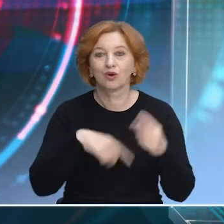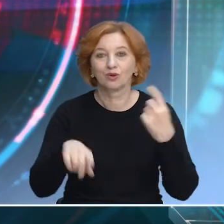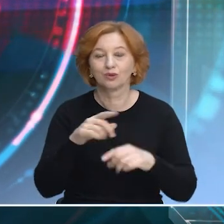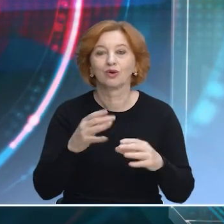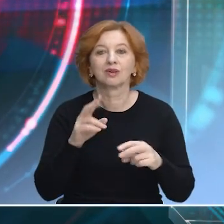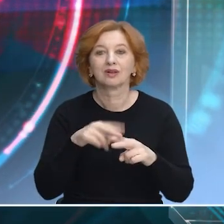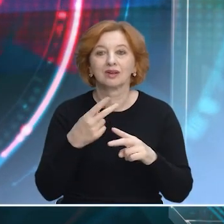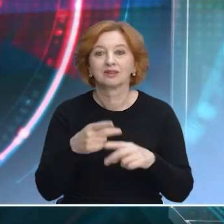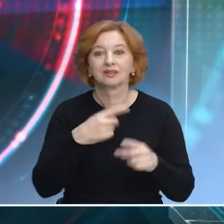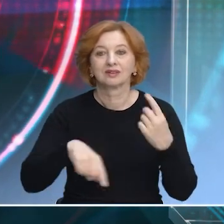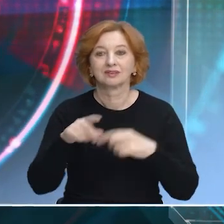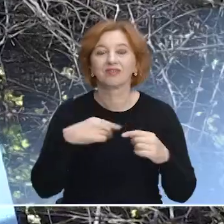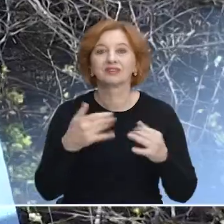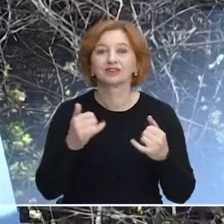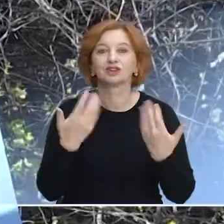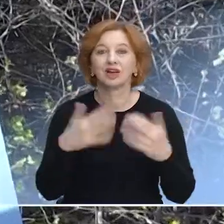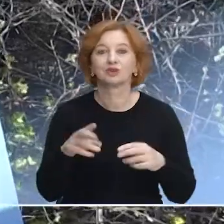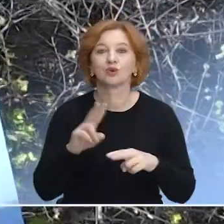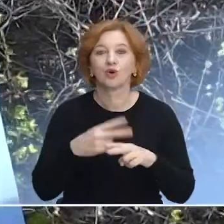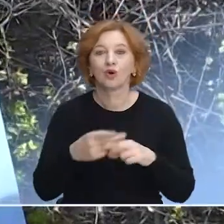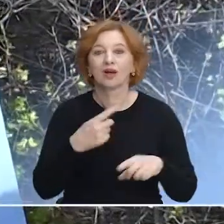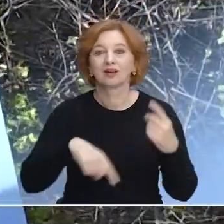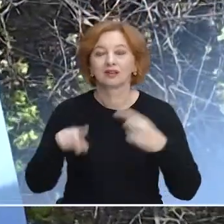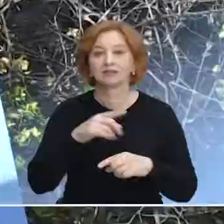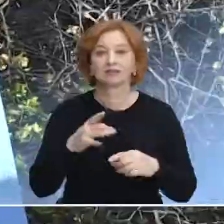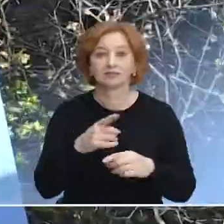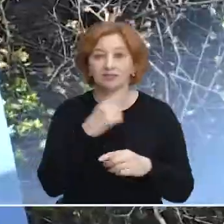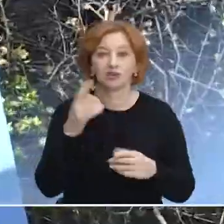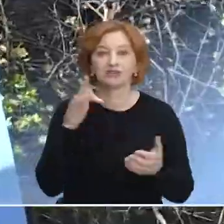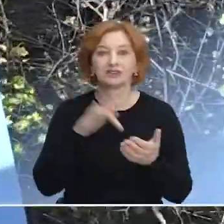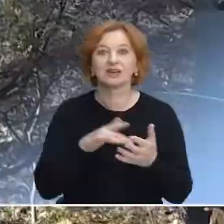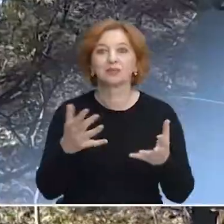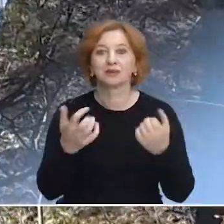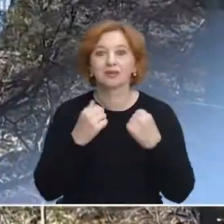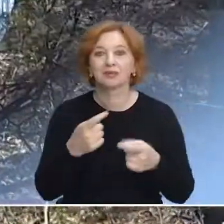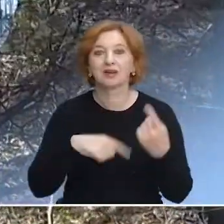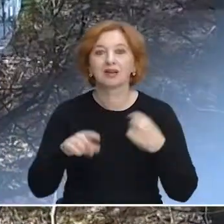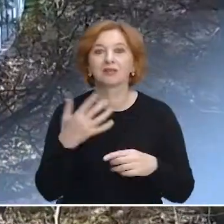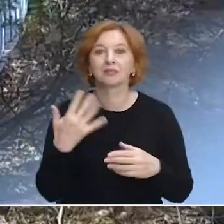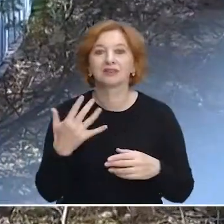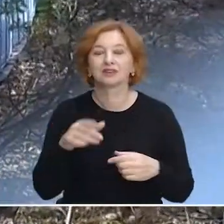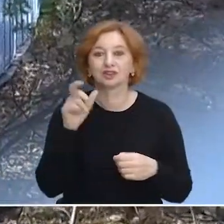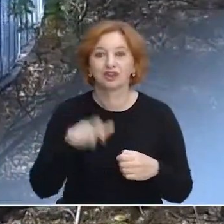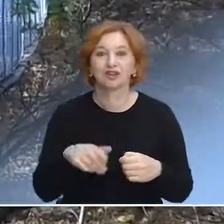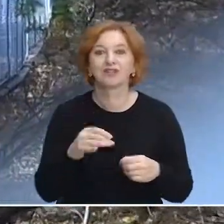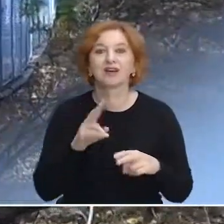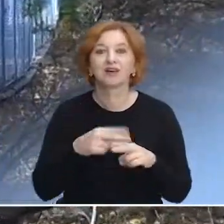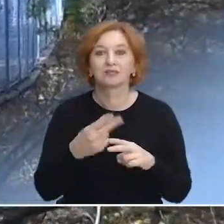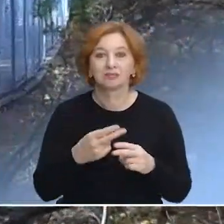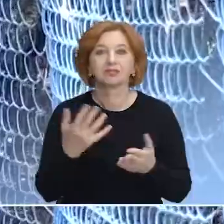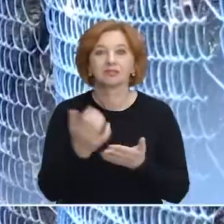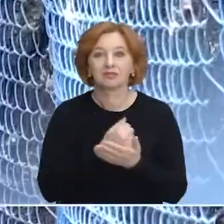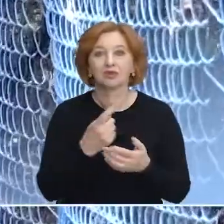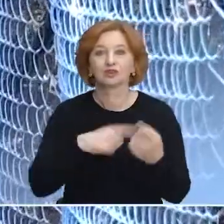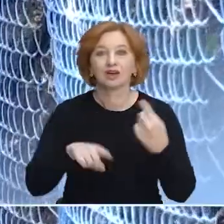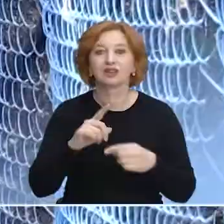корреспондент прошелся по новой переправе. В Донецке завершился ремонт подвесного моста, который расположен между двумя шахтерскими поселками. Ежедневно